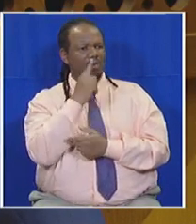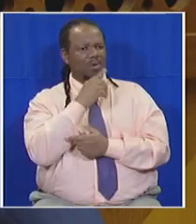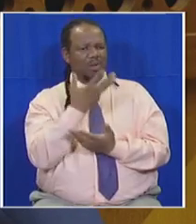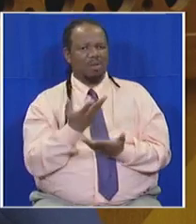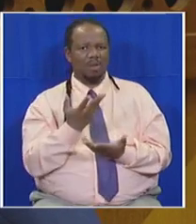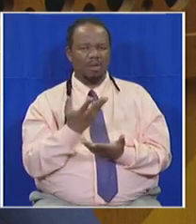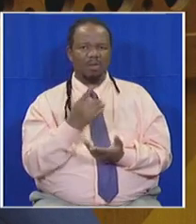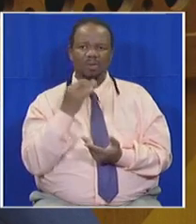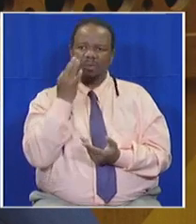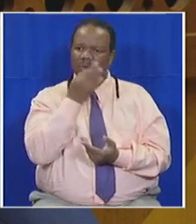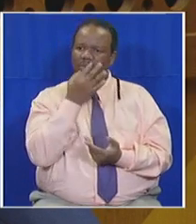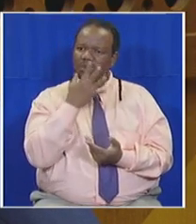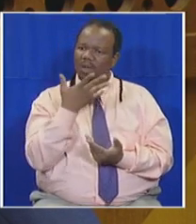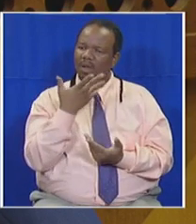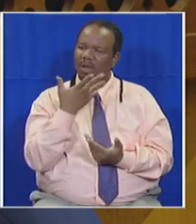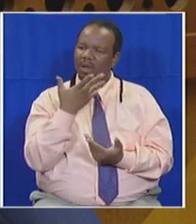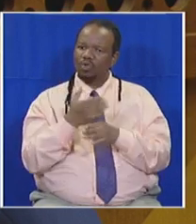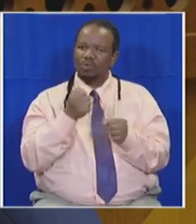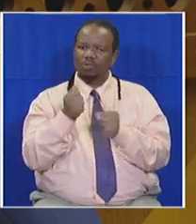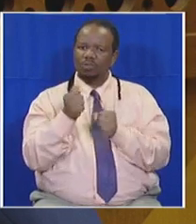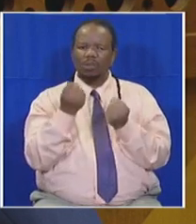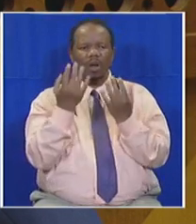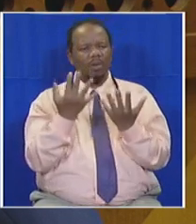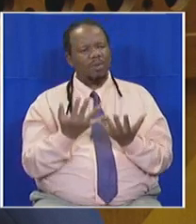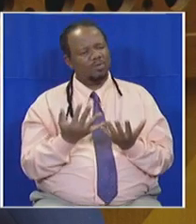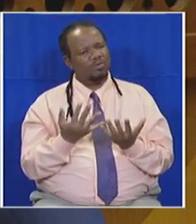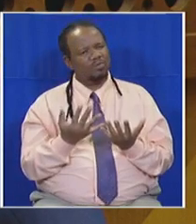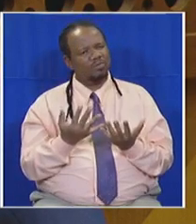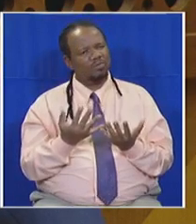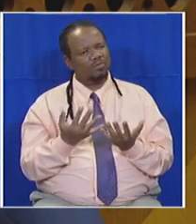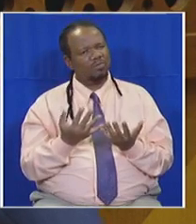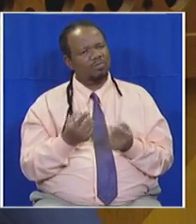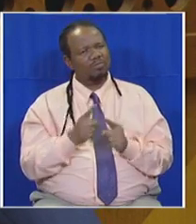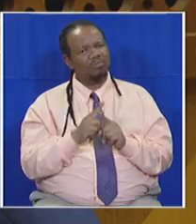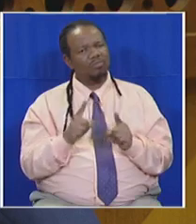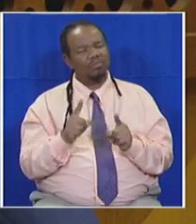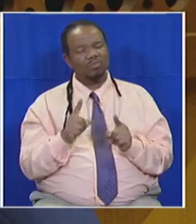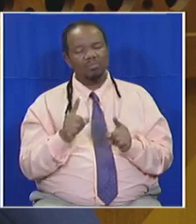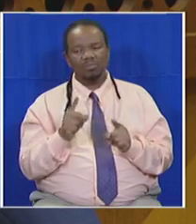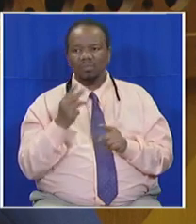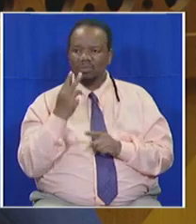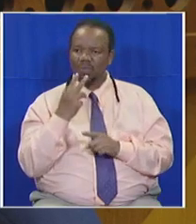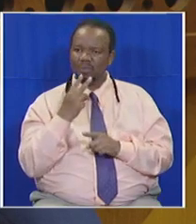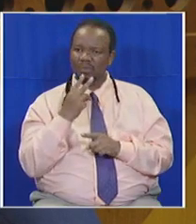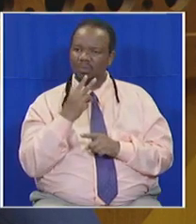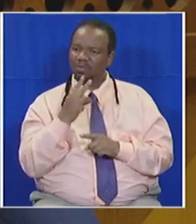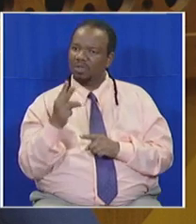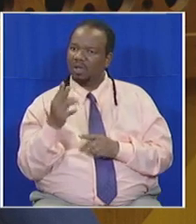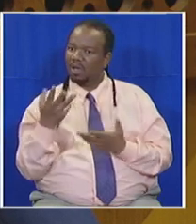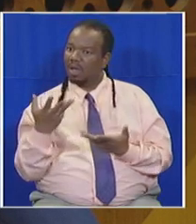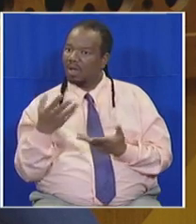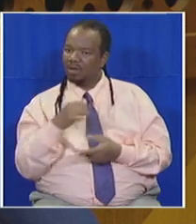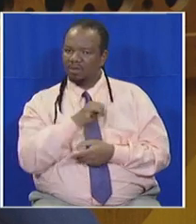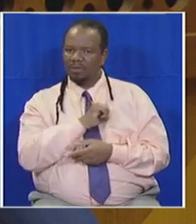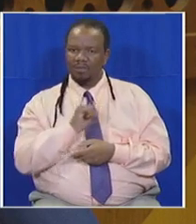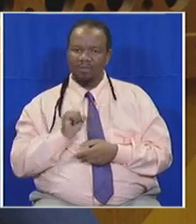Kom ek vra vir u. Kom ons gaan kyk na die tekort van amptenare en die ongekwalifiseerde amptenare wat ons tans